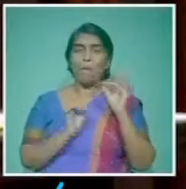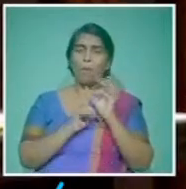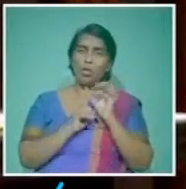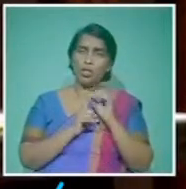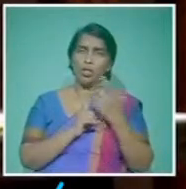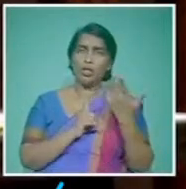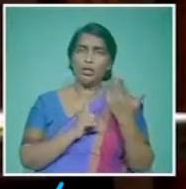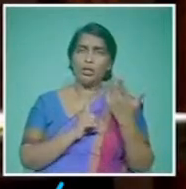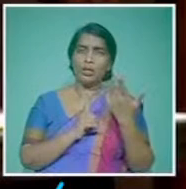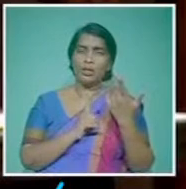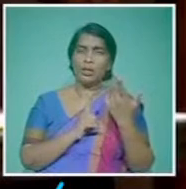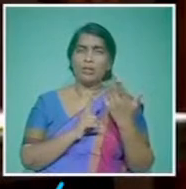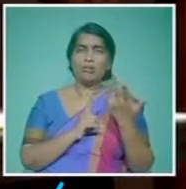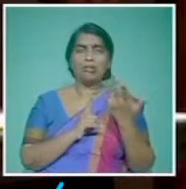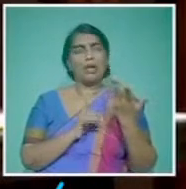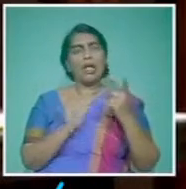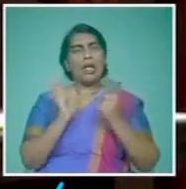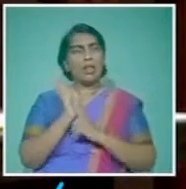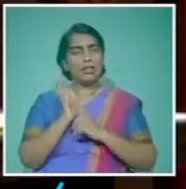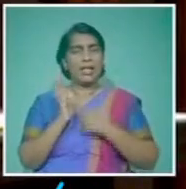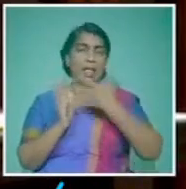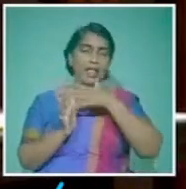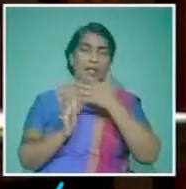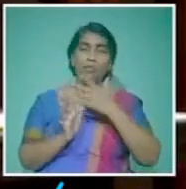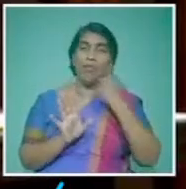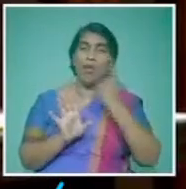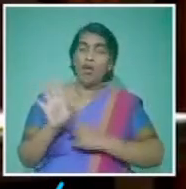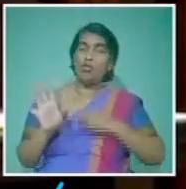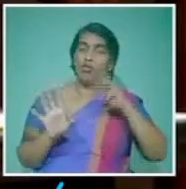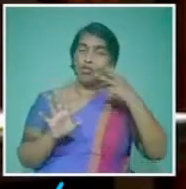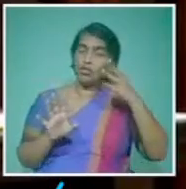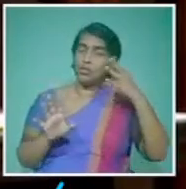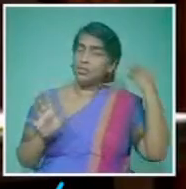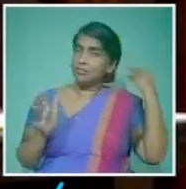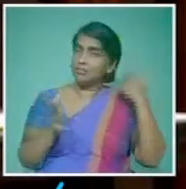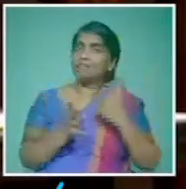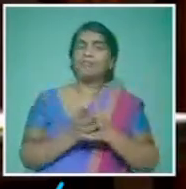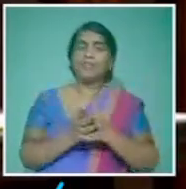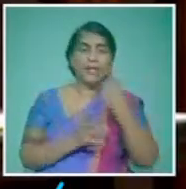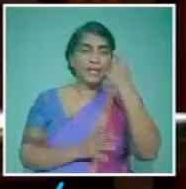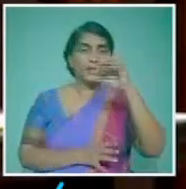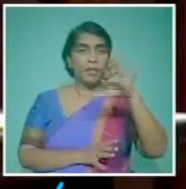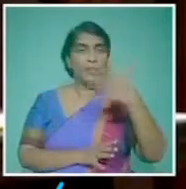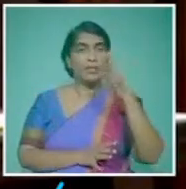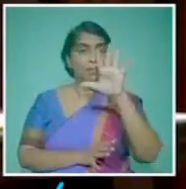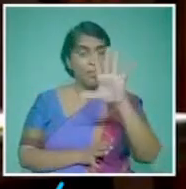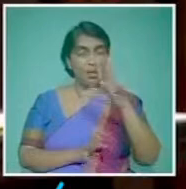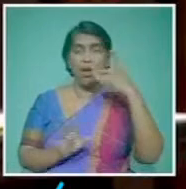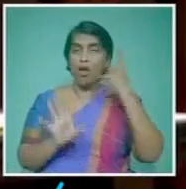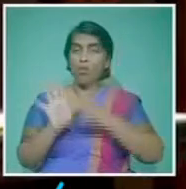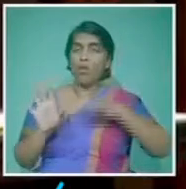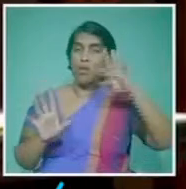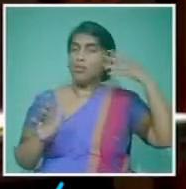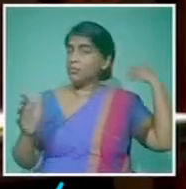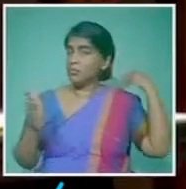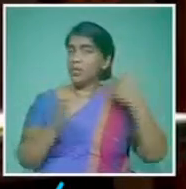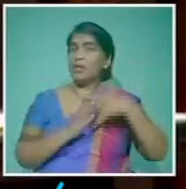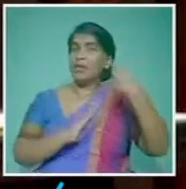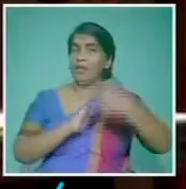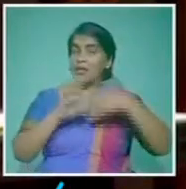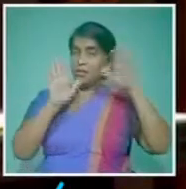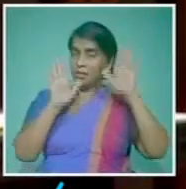පුළුවන් ඩච් වෙන්න පුළුවන් බ්‍රිටිෂ් වෙන්න පුළුවන් අවුරුදු 300ක් 400ක් 1505 ඉඳන් අවුරුදු 400කට වැඩි කාලයක් මේ රට තුළ